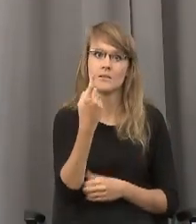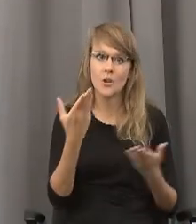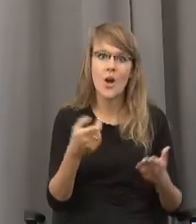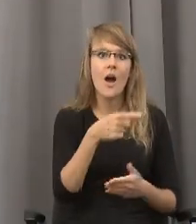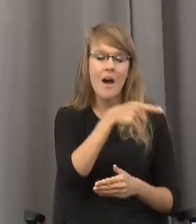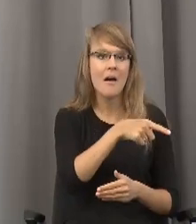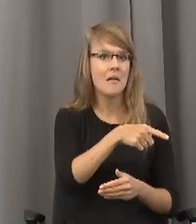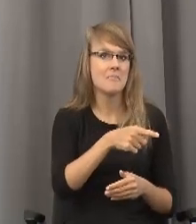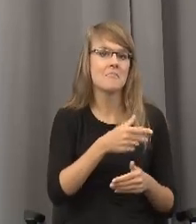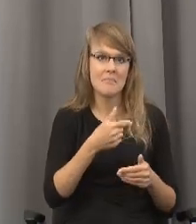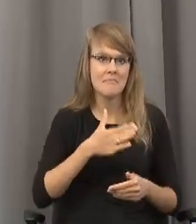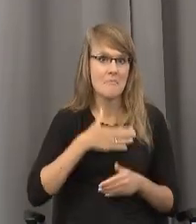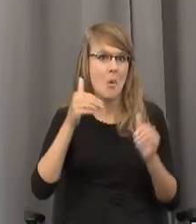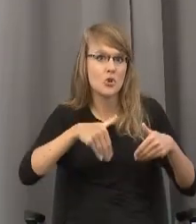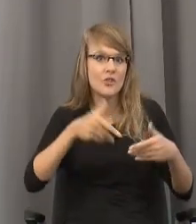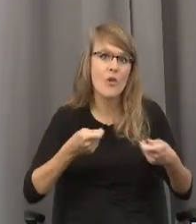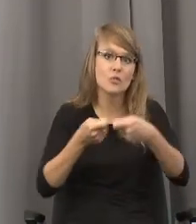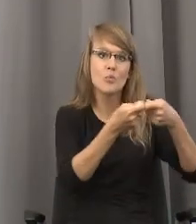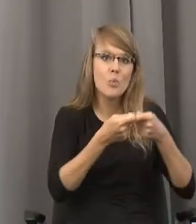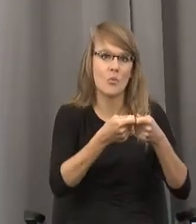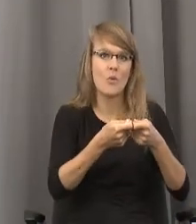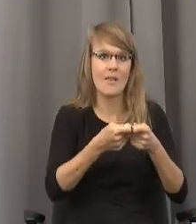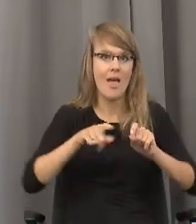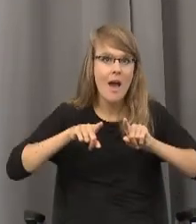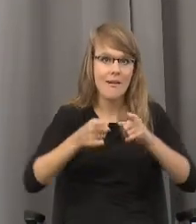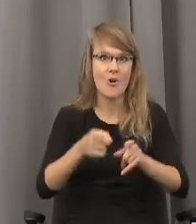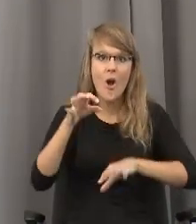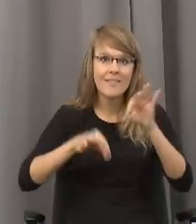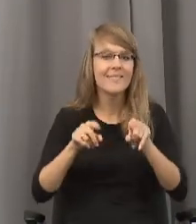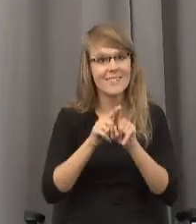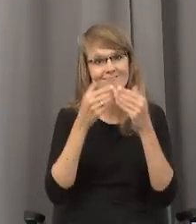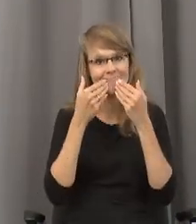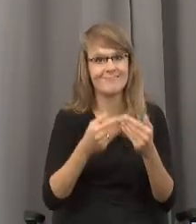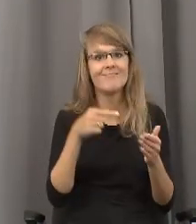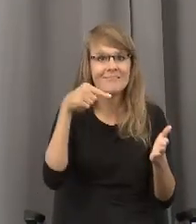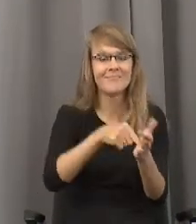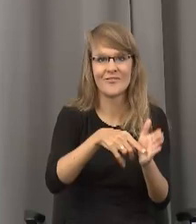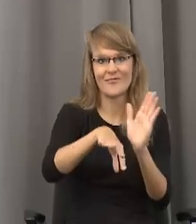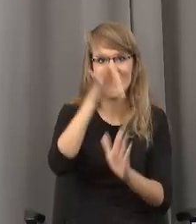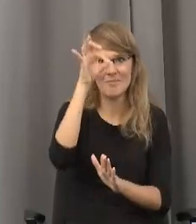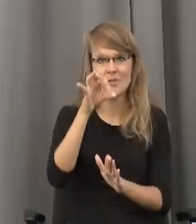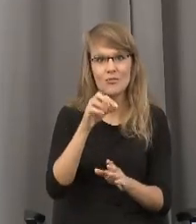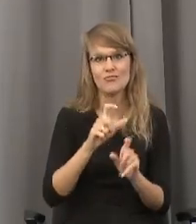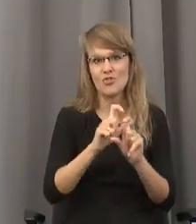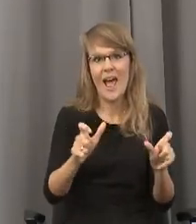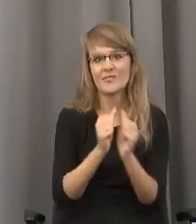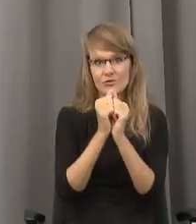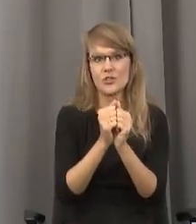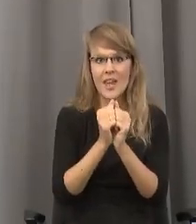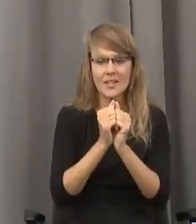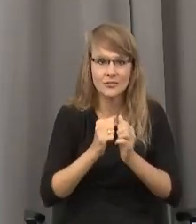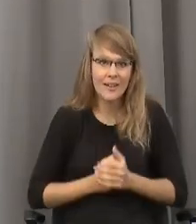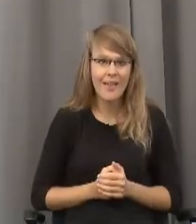możliwość współorganizowania tej konferencji, a również za ten czas, dobry czas, wrzesień, ale dodatkowo w tym